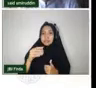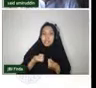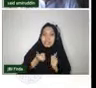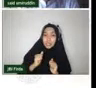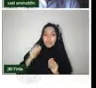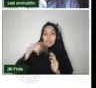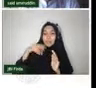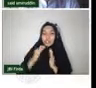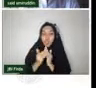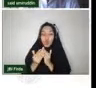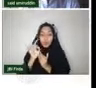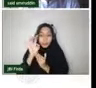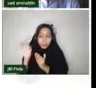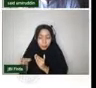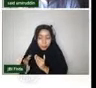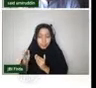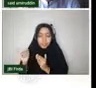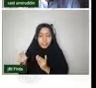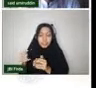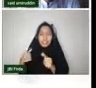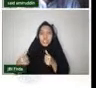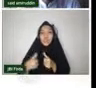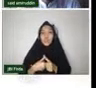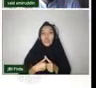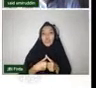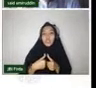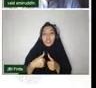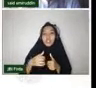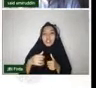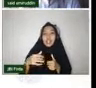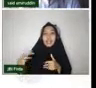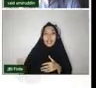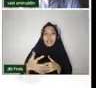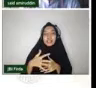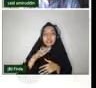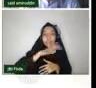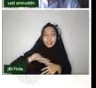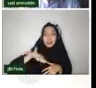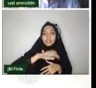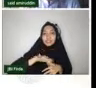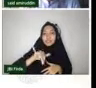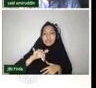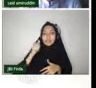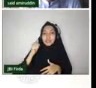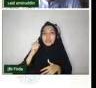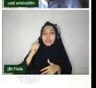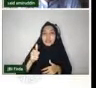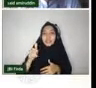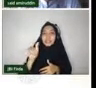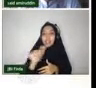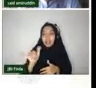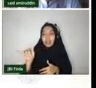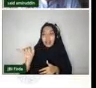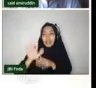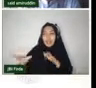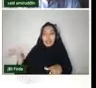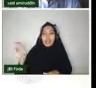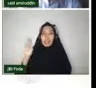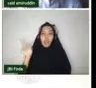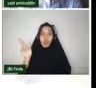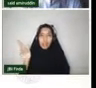dan sebagainya, mereka jadi mengikuti dan akhirnya terbawa bahwa mereka itu juga bisa sama dengan anak-anak yang normal. Bahkan